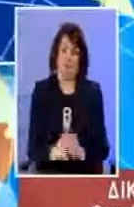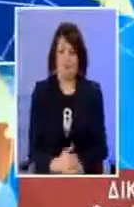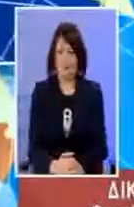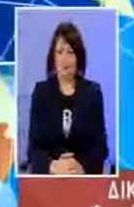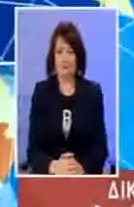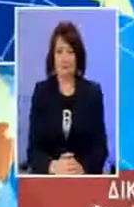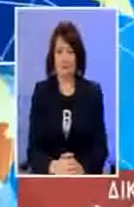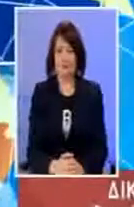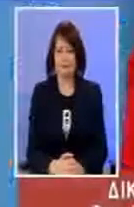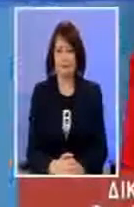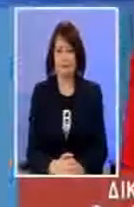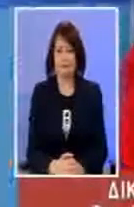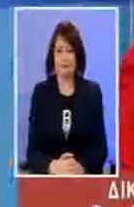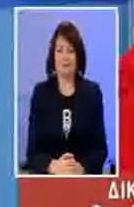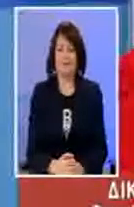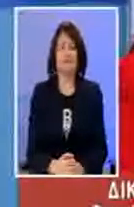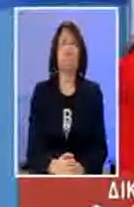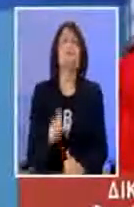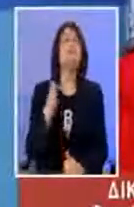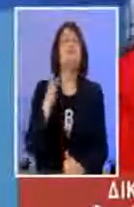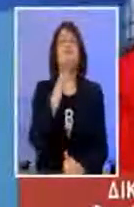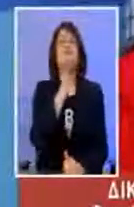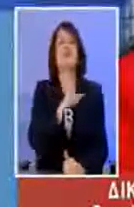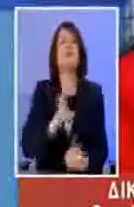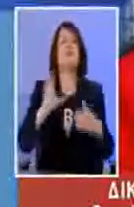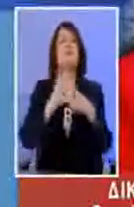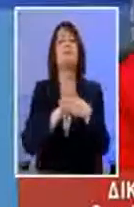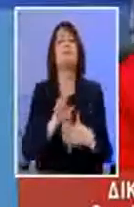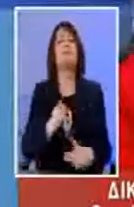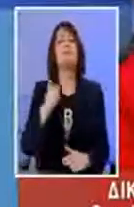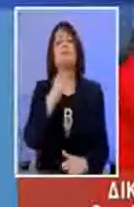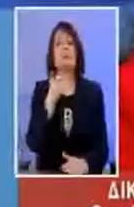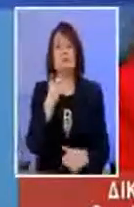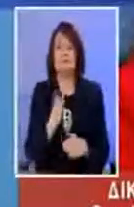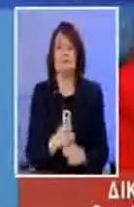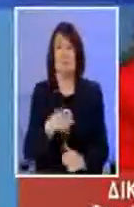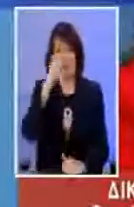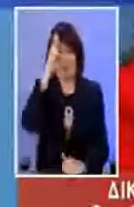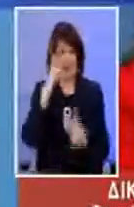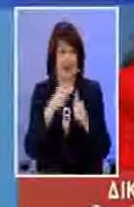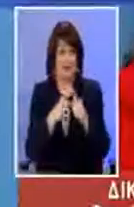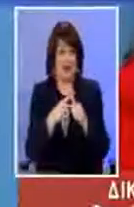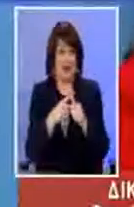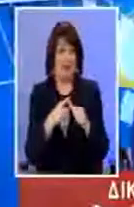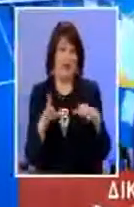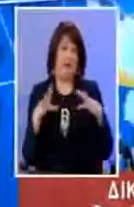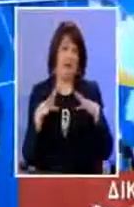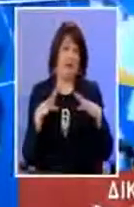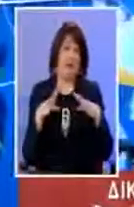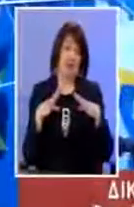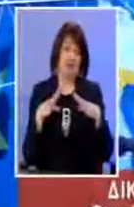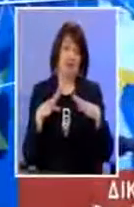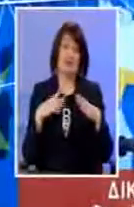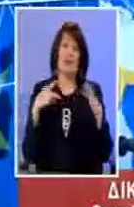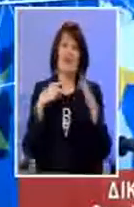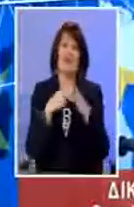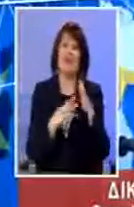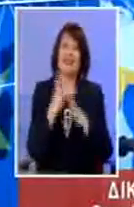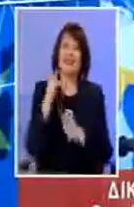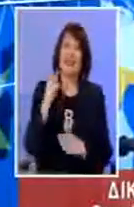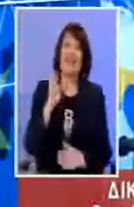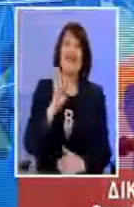Για εσάς, και εσείς ταξιδεύετε σε όλη την Ευρωπαϊκή Ένωση και εκτός. Οι χώρες όπως η Γερμανία είναι πολύ βολικές. Και το 2013 το